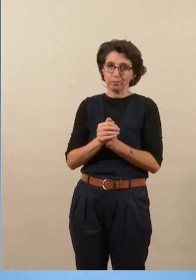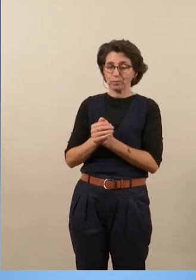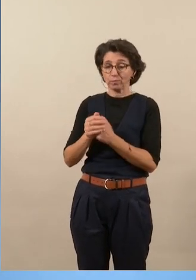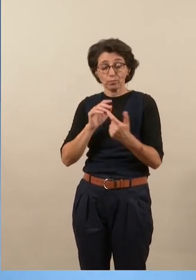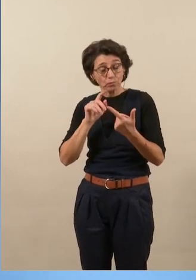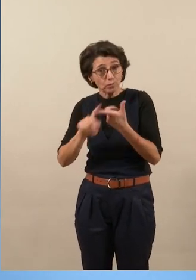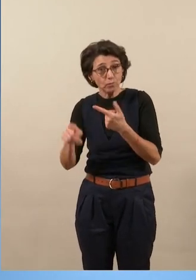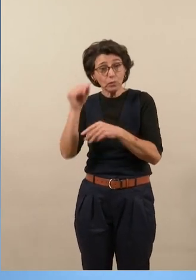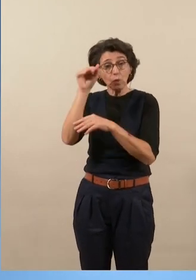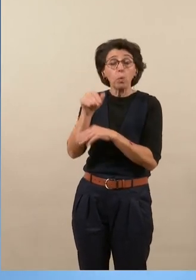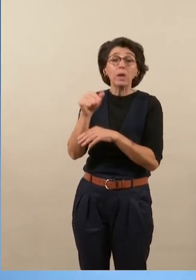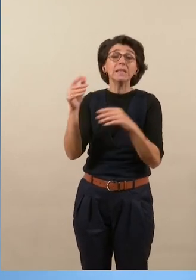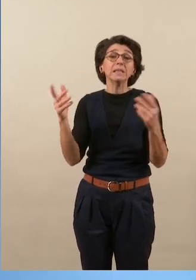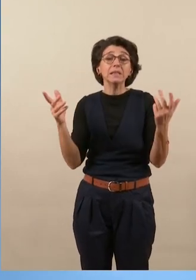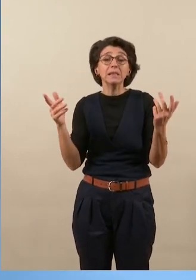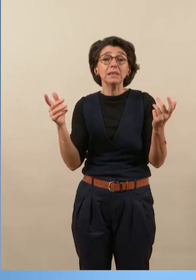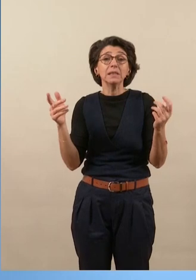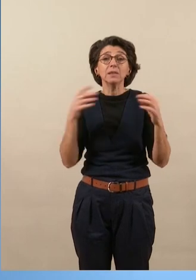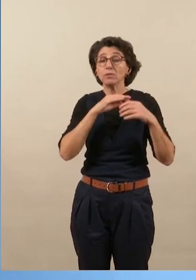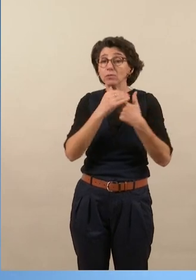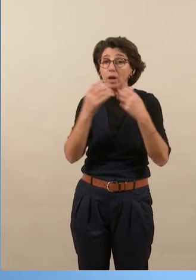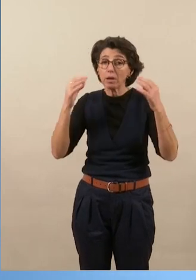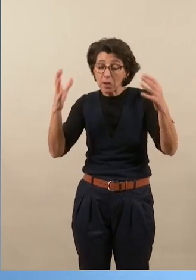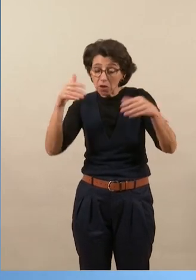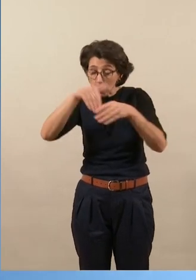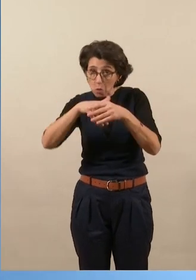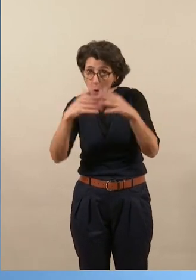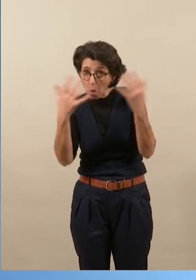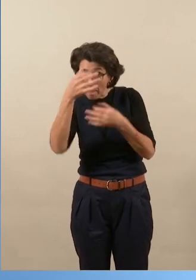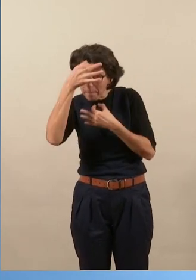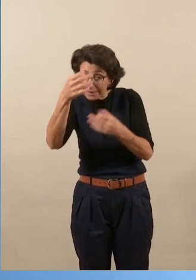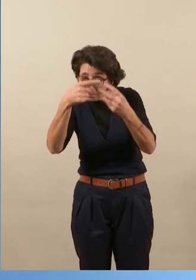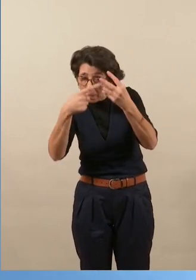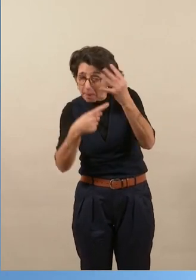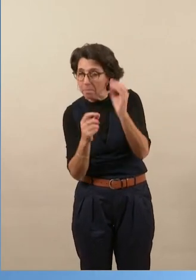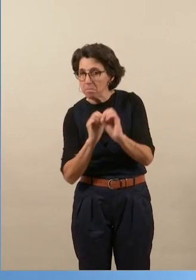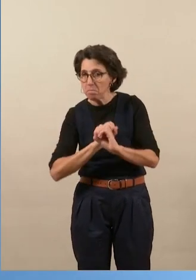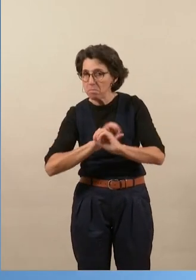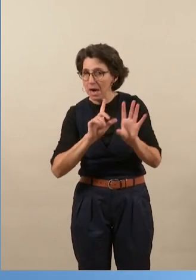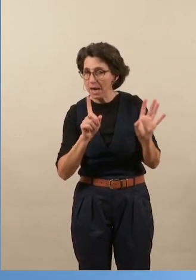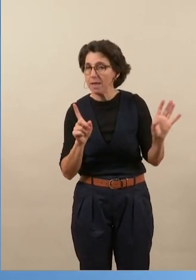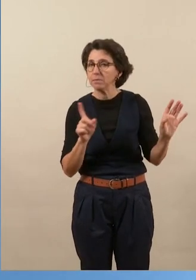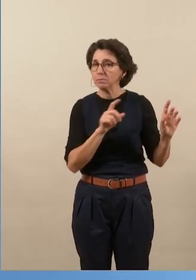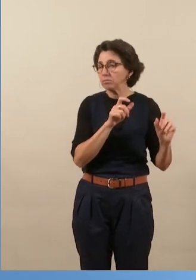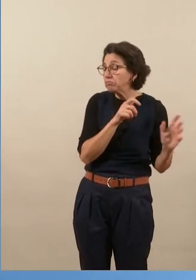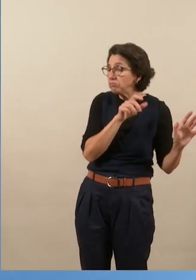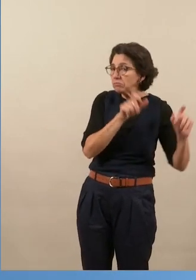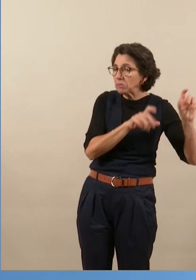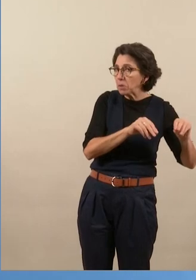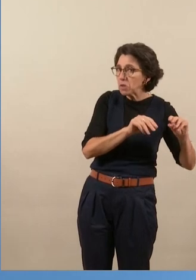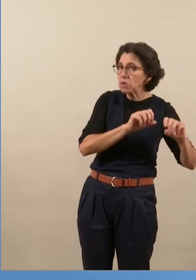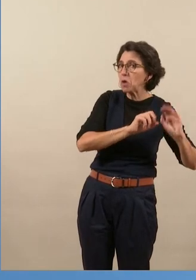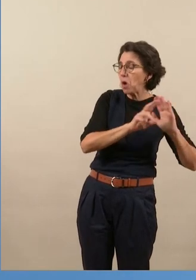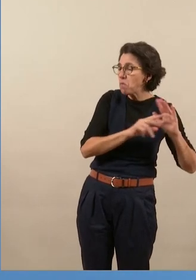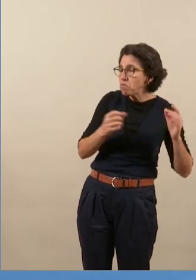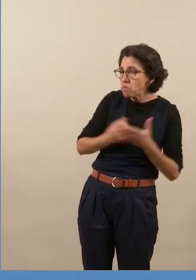partie du contenu n'est toujours pas clair pour nos administrés nos habitantes et habitants et finalement